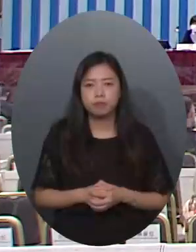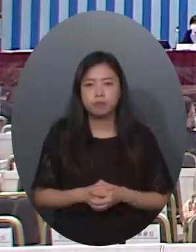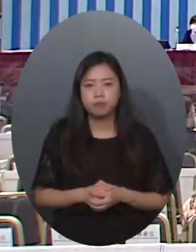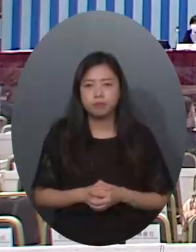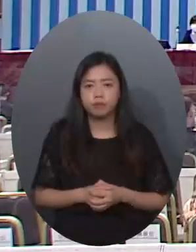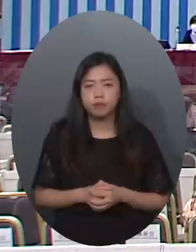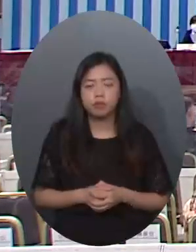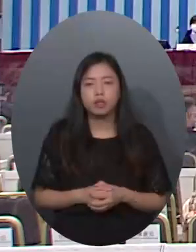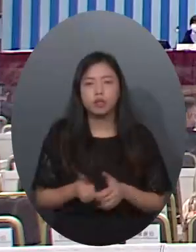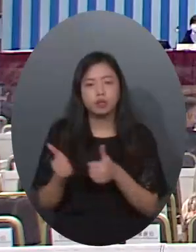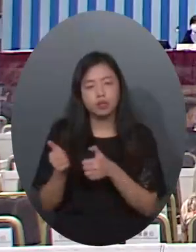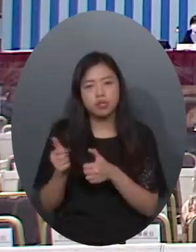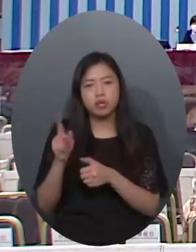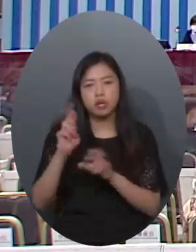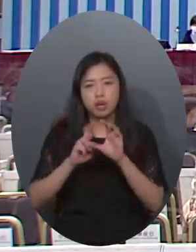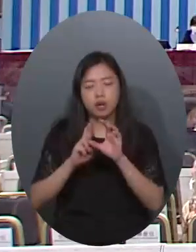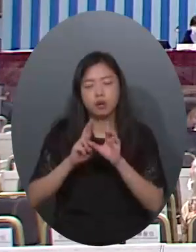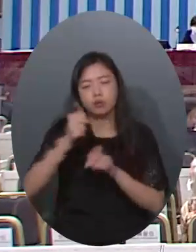好多謝歐陽伯權主席。